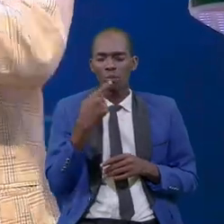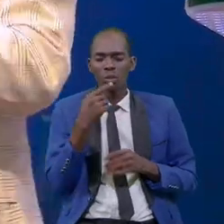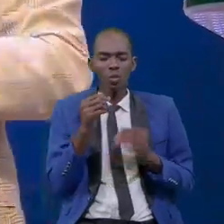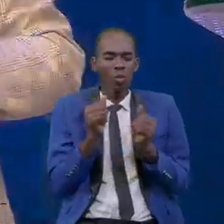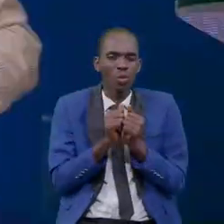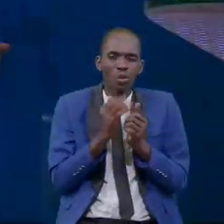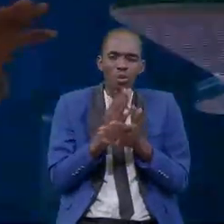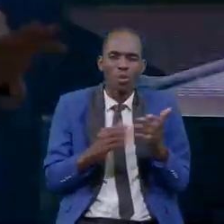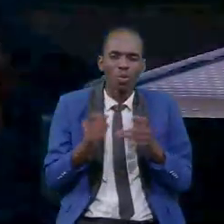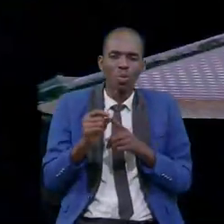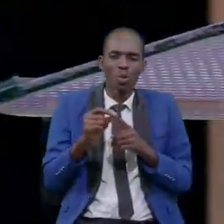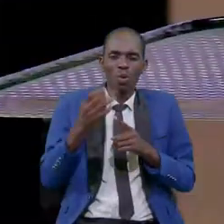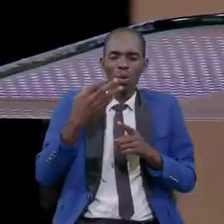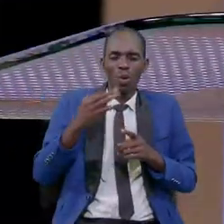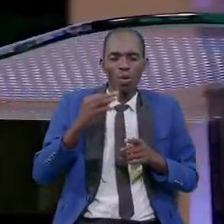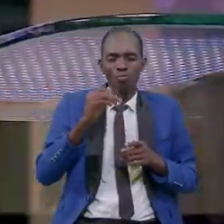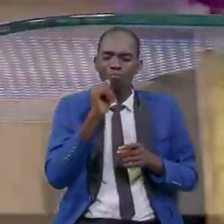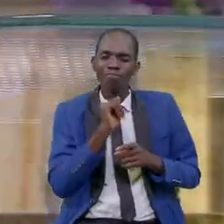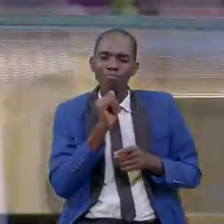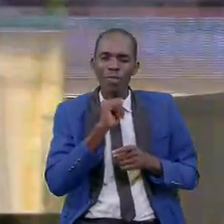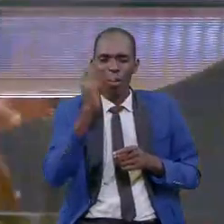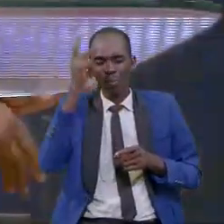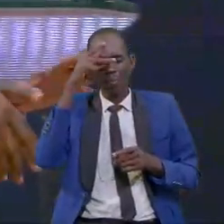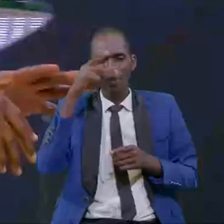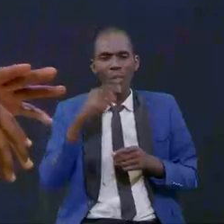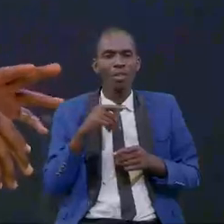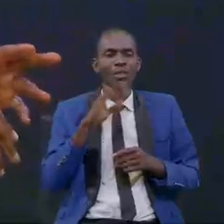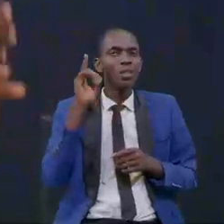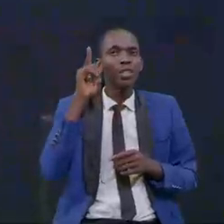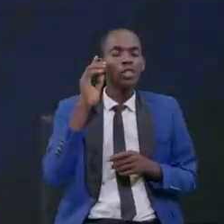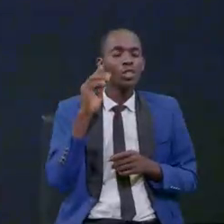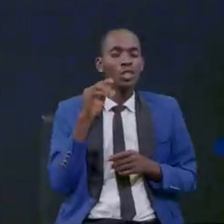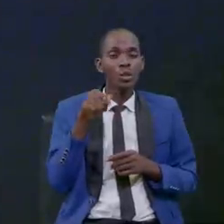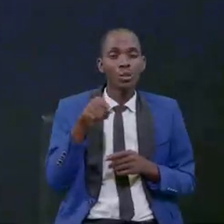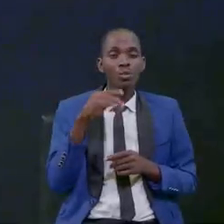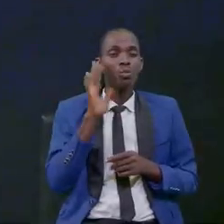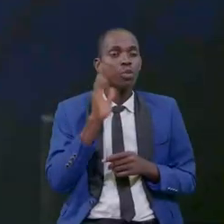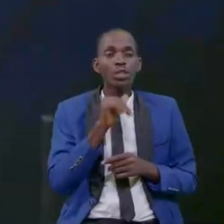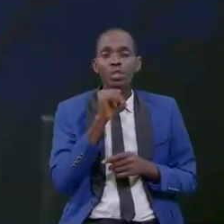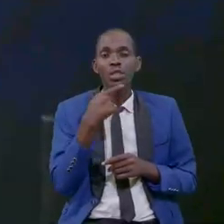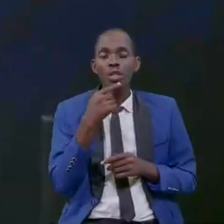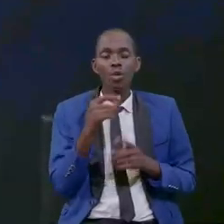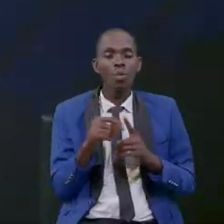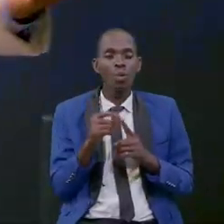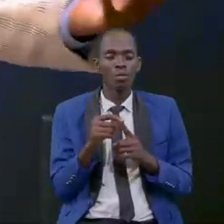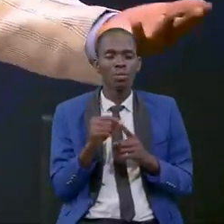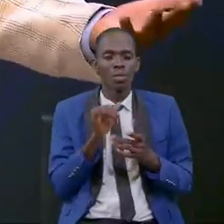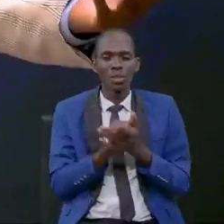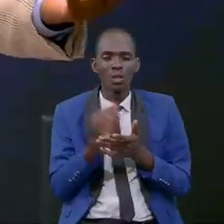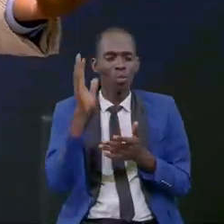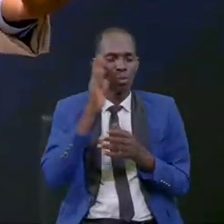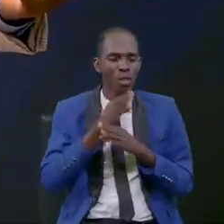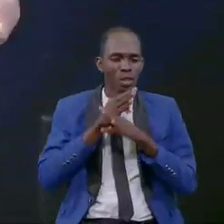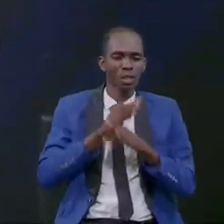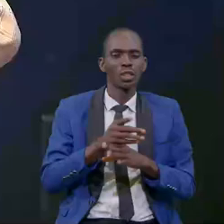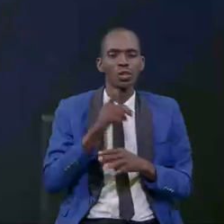indirectement, il ne mâche pas les mots, il ne dit pas les choses pour cacher. Non, il veut qu'il